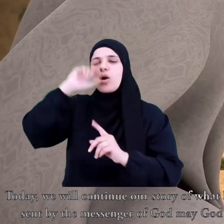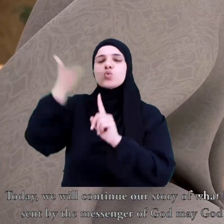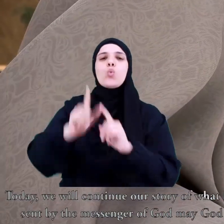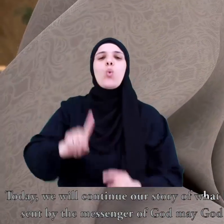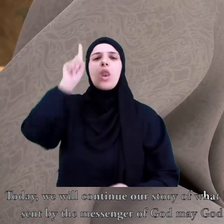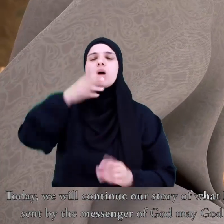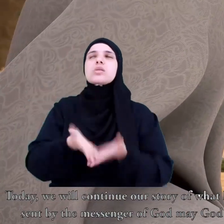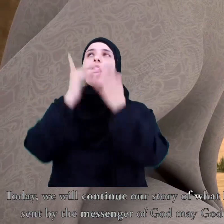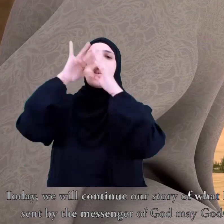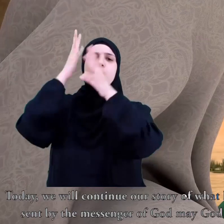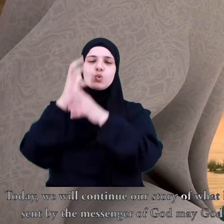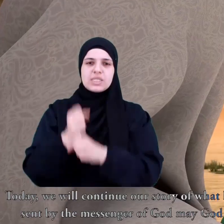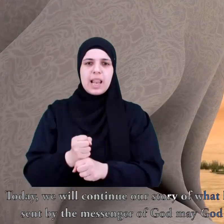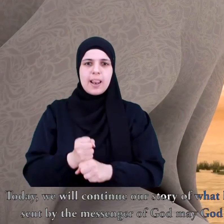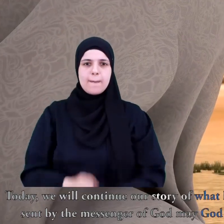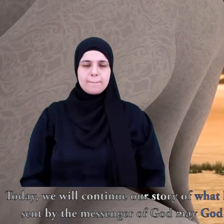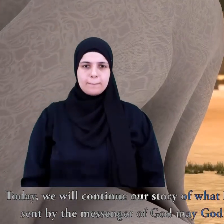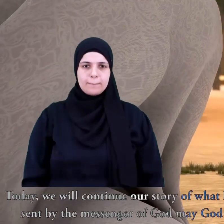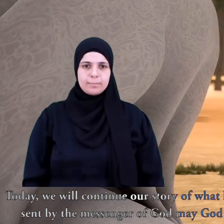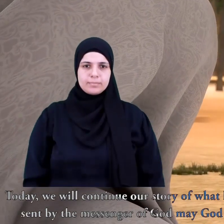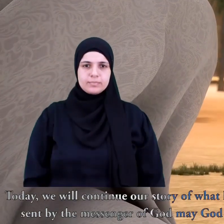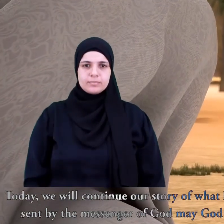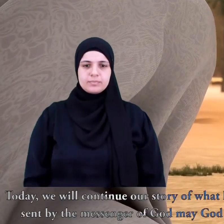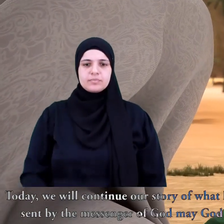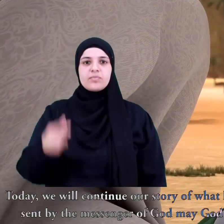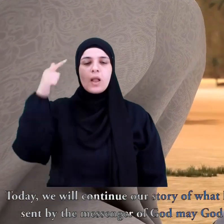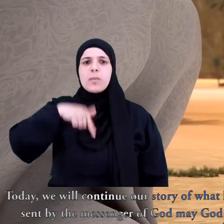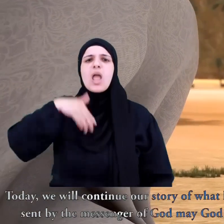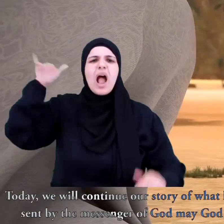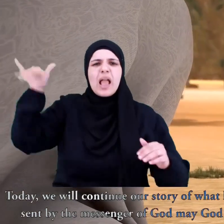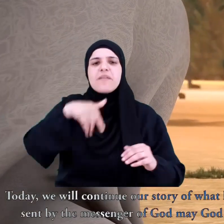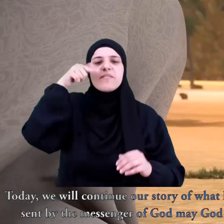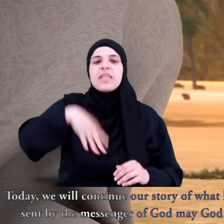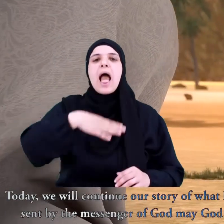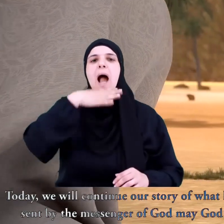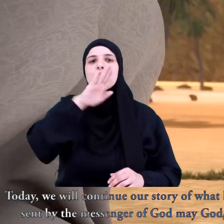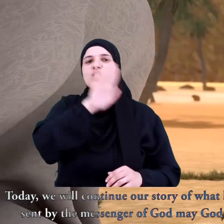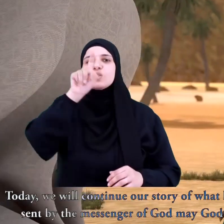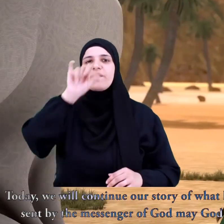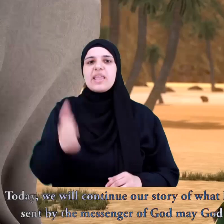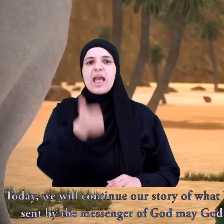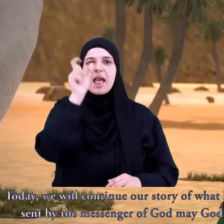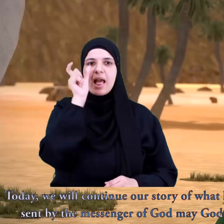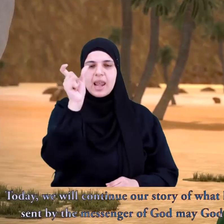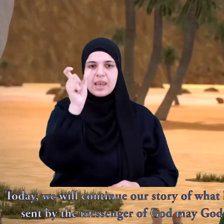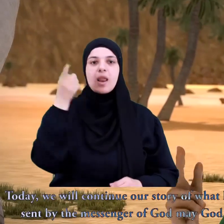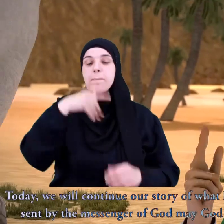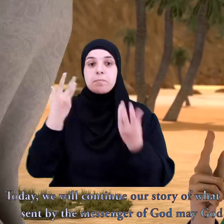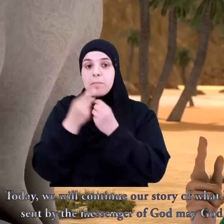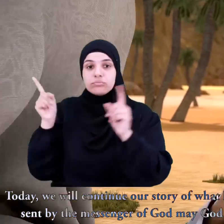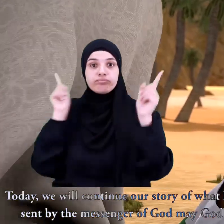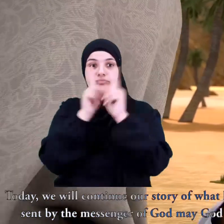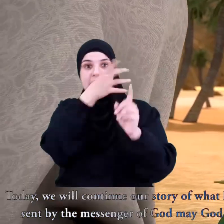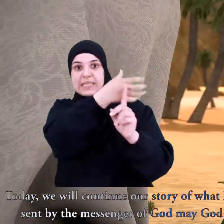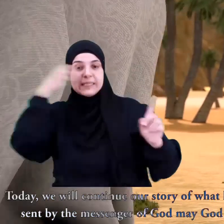رسول الله صلى الله عليه وسلم لإحضار أبي سفيان، وهما